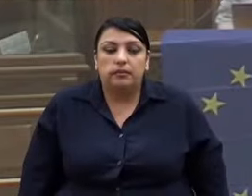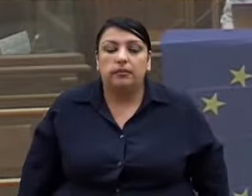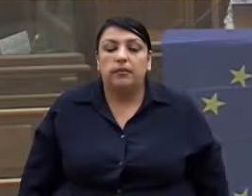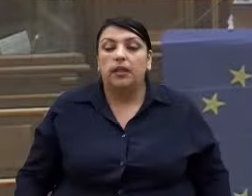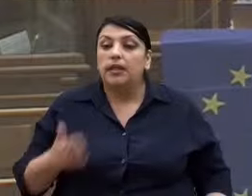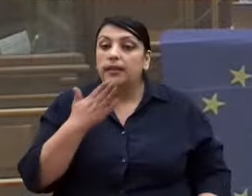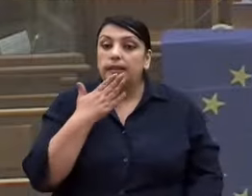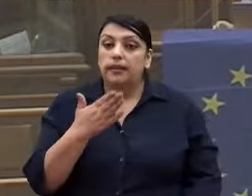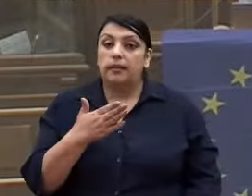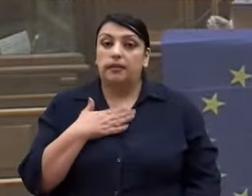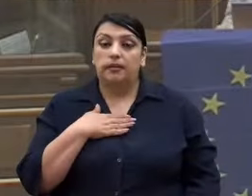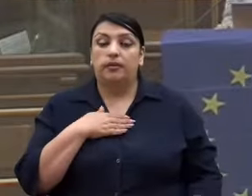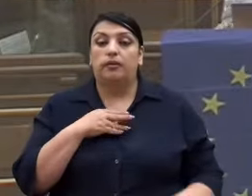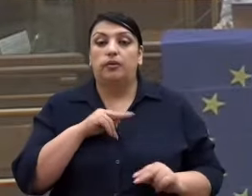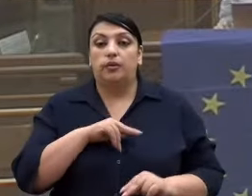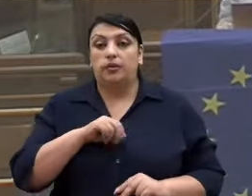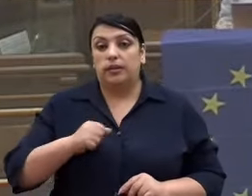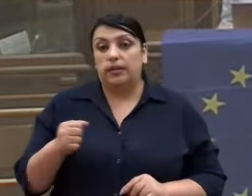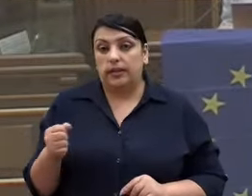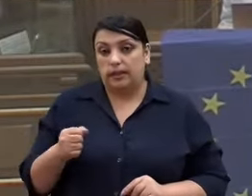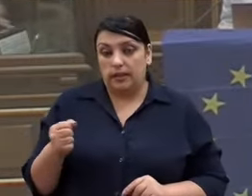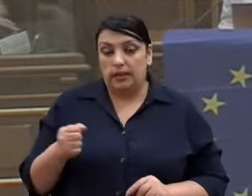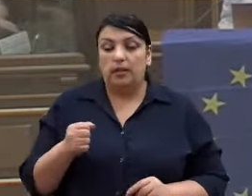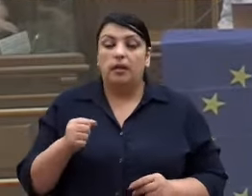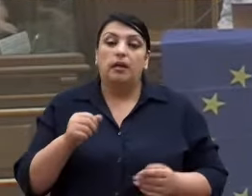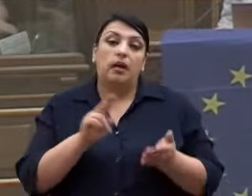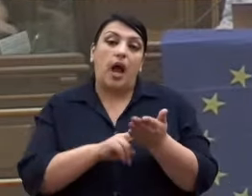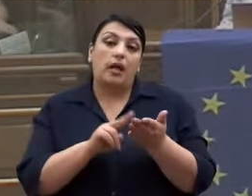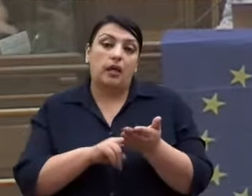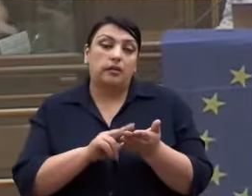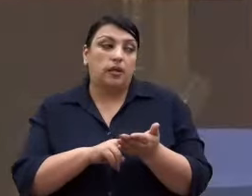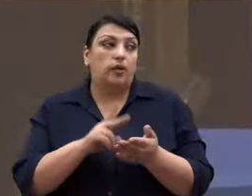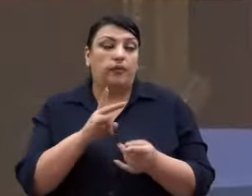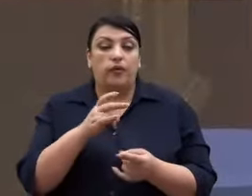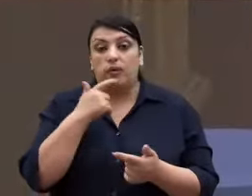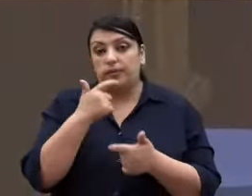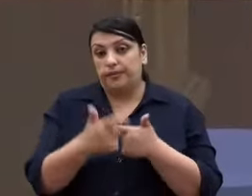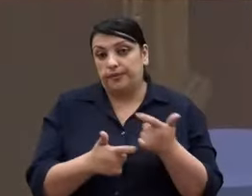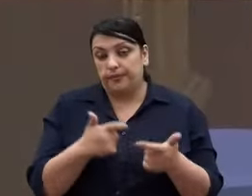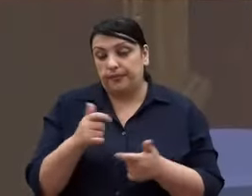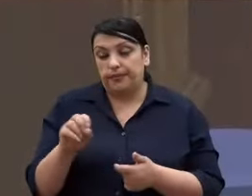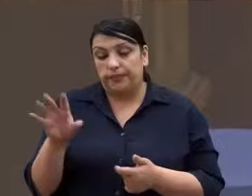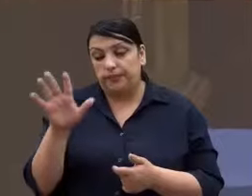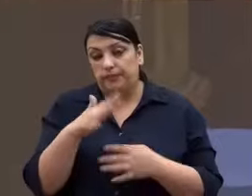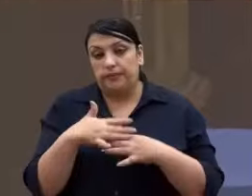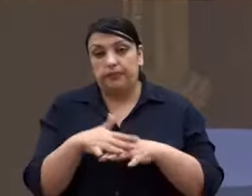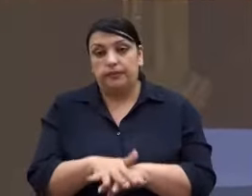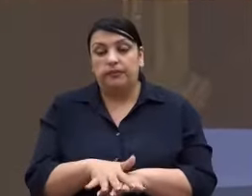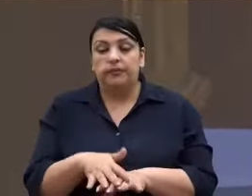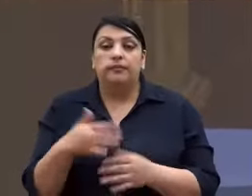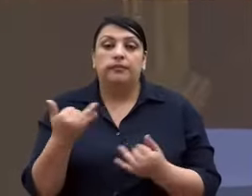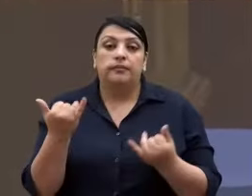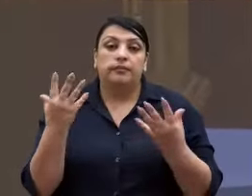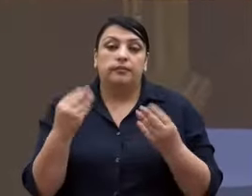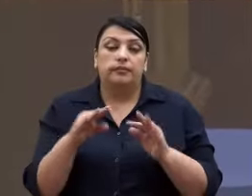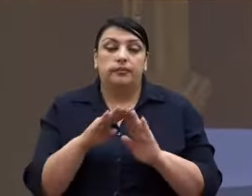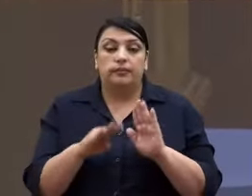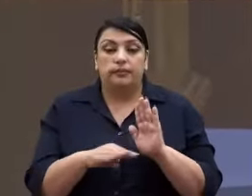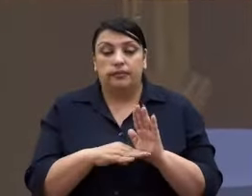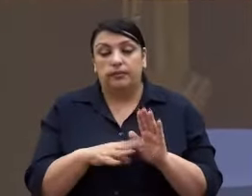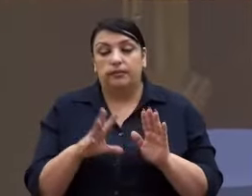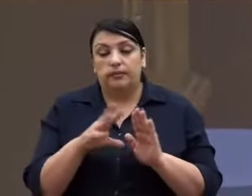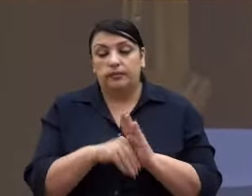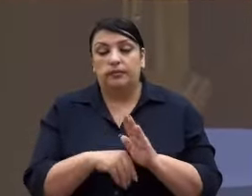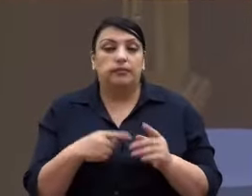Սիրելի գործընկերներ և մեզ հետևող սիրելի քաղաքացիներ, անխոս եվրոպական ինտեգրման օրակարգը Հայաստանի